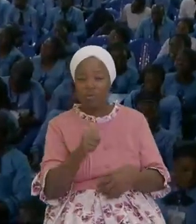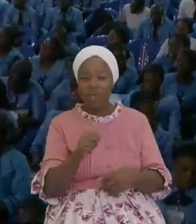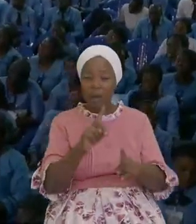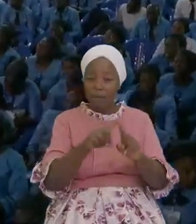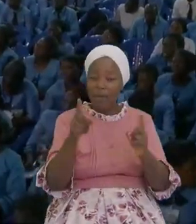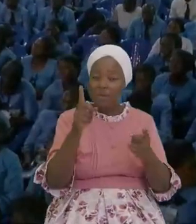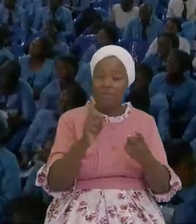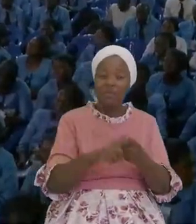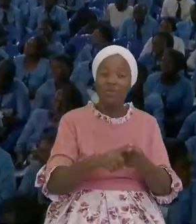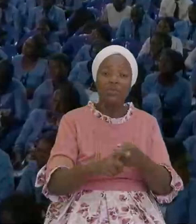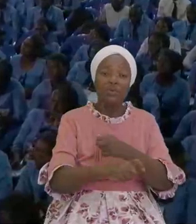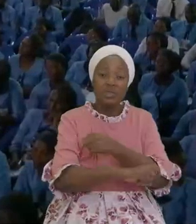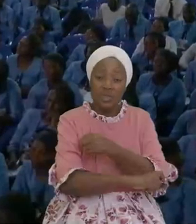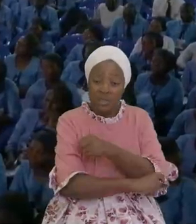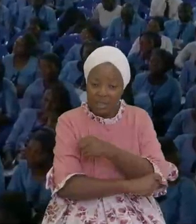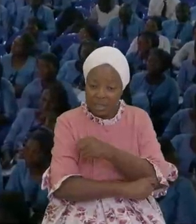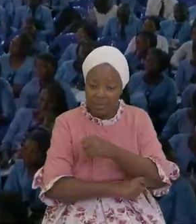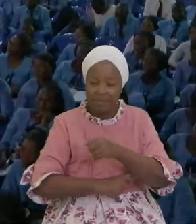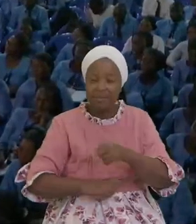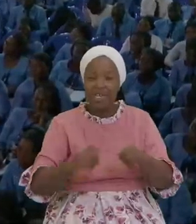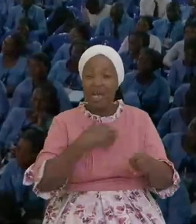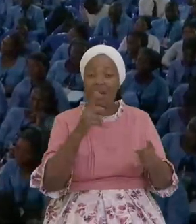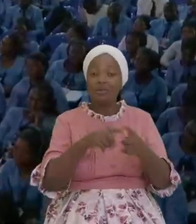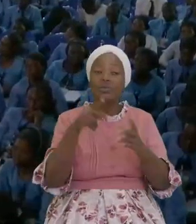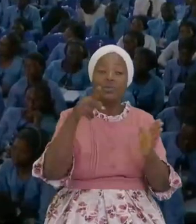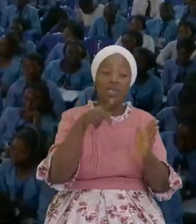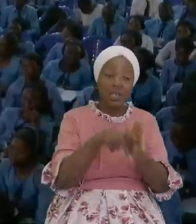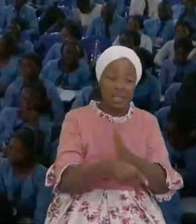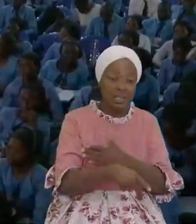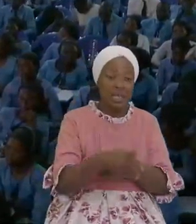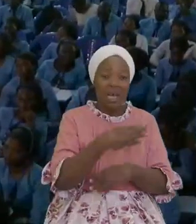Le voleur ne vient que pour dérober,